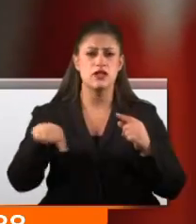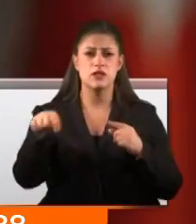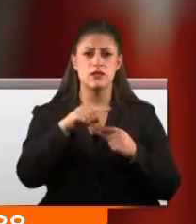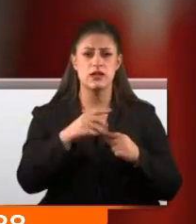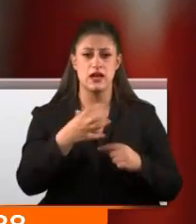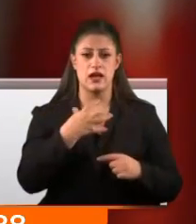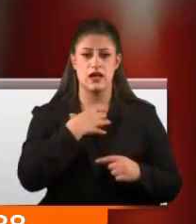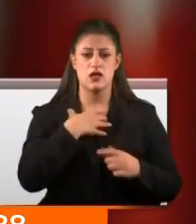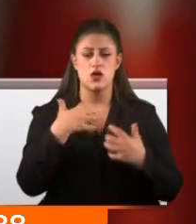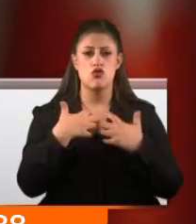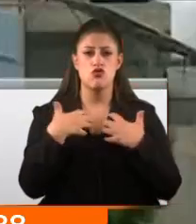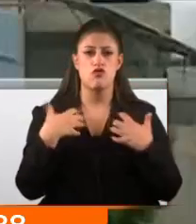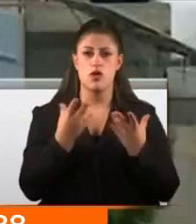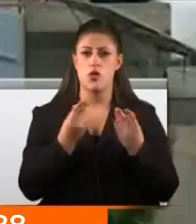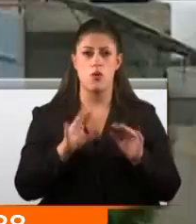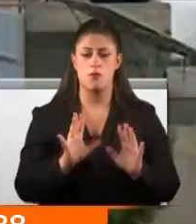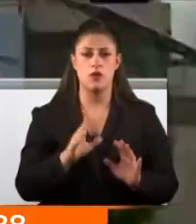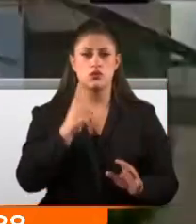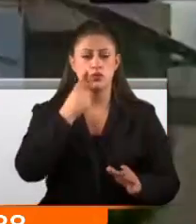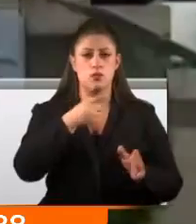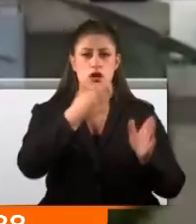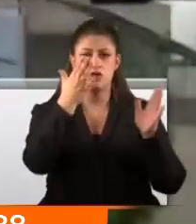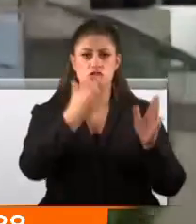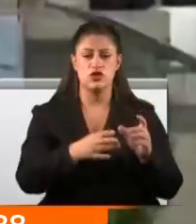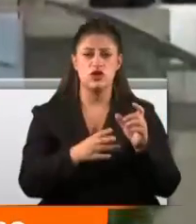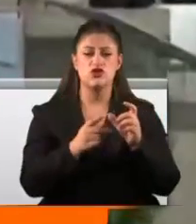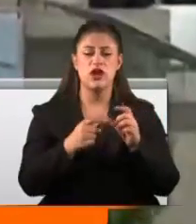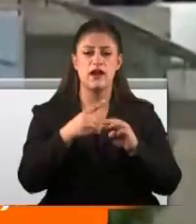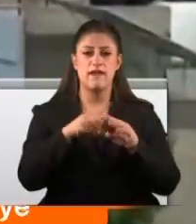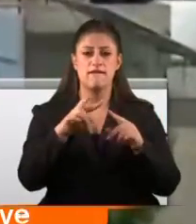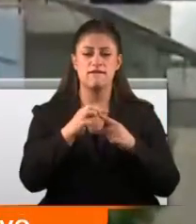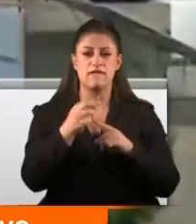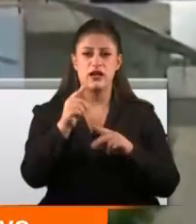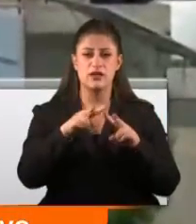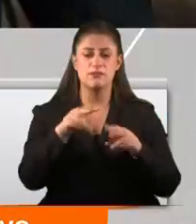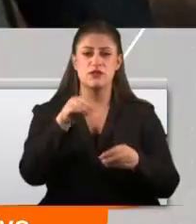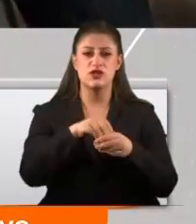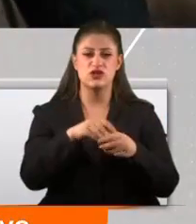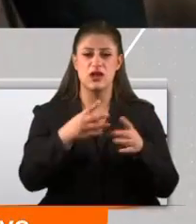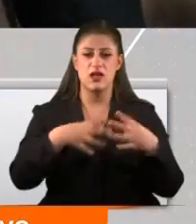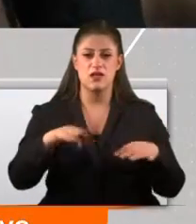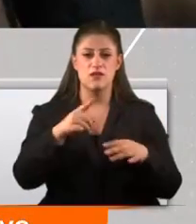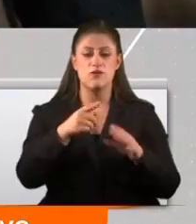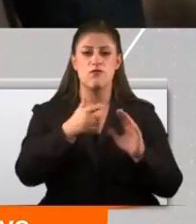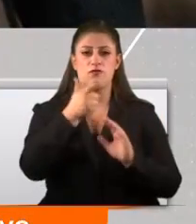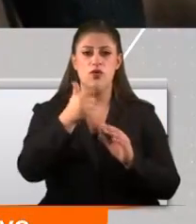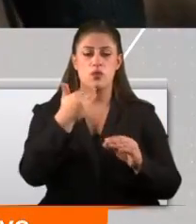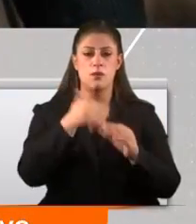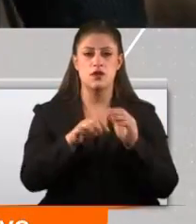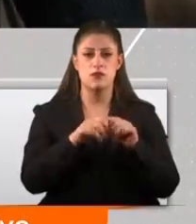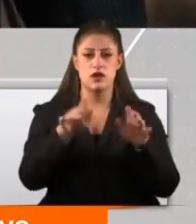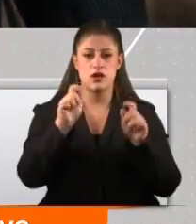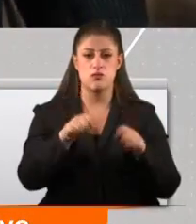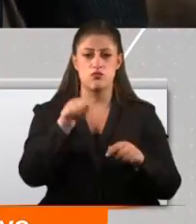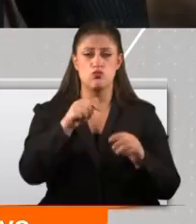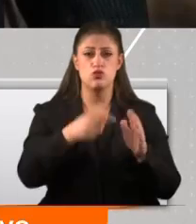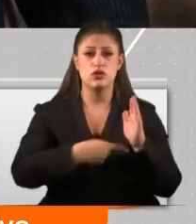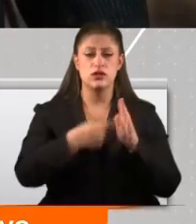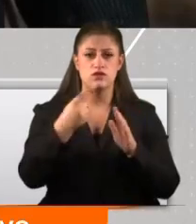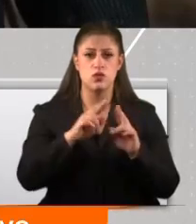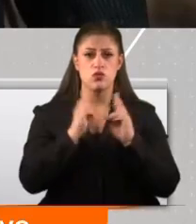kendimizi güvende hissedemez Erdoğan çevrimiçi etkinliğe video mesajla katıldı bu zirveyi dünyamızı kasıp